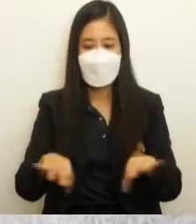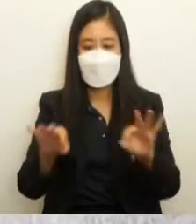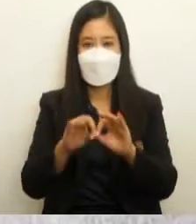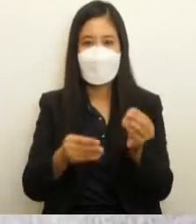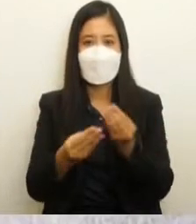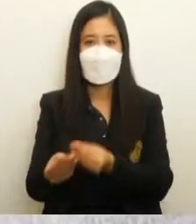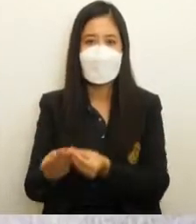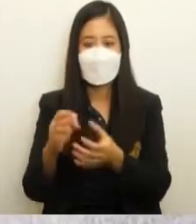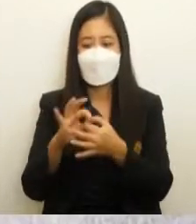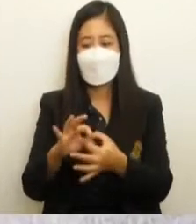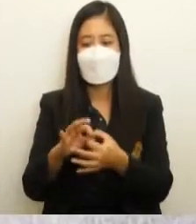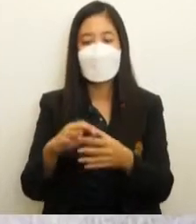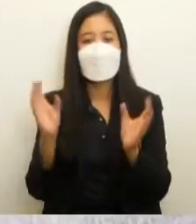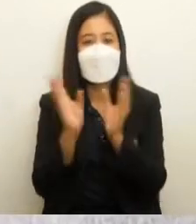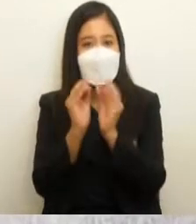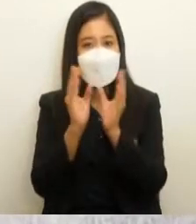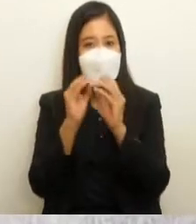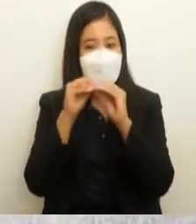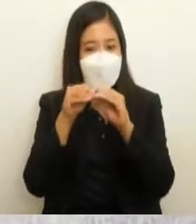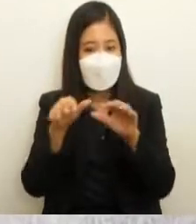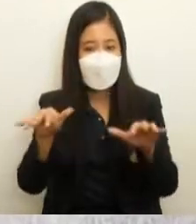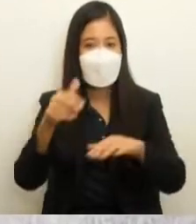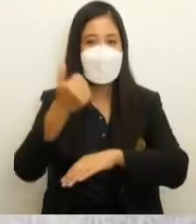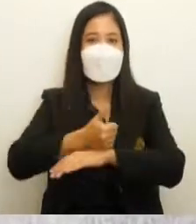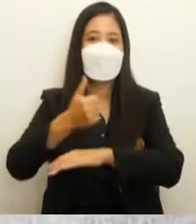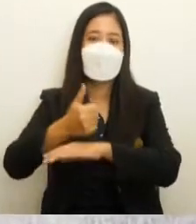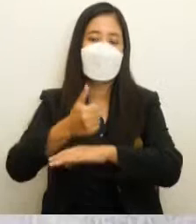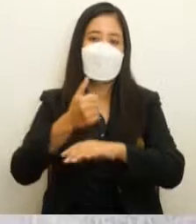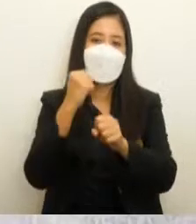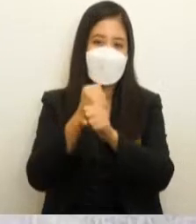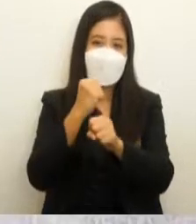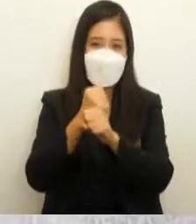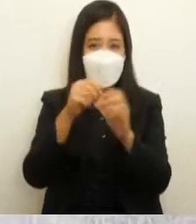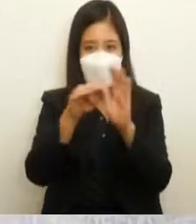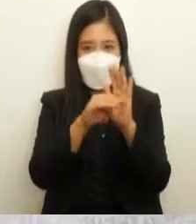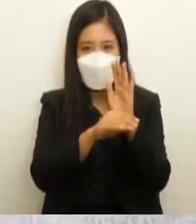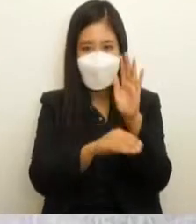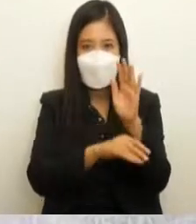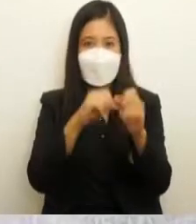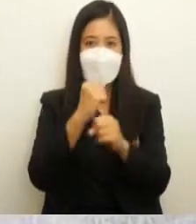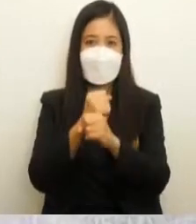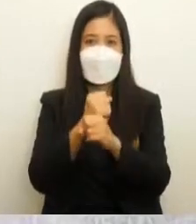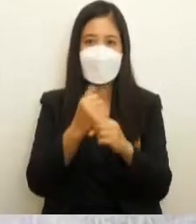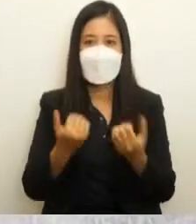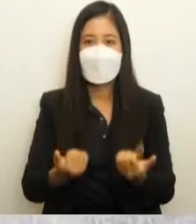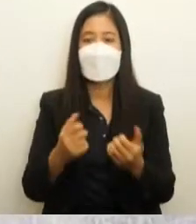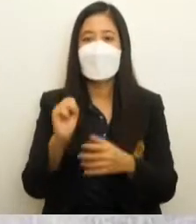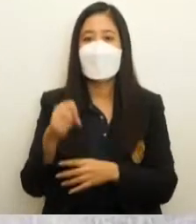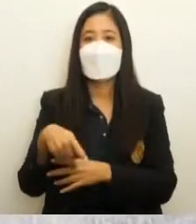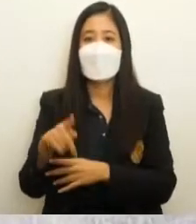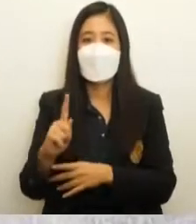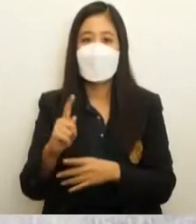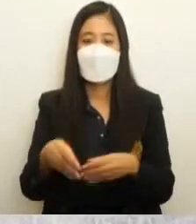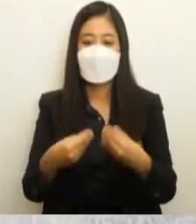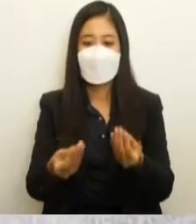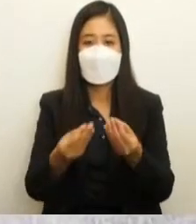มีการประชุมชี้แจงกับผู้บริหารทุกท่านให้ไปดำเนินการโดยสำนักงานเขตจะมีการชี้แจงให้สถ